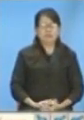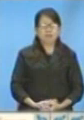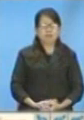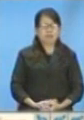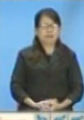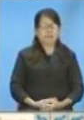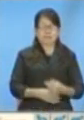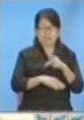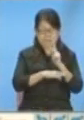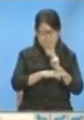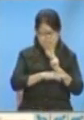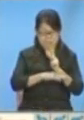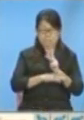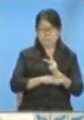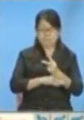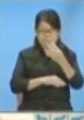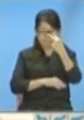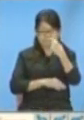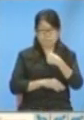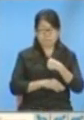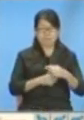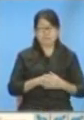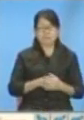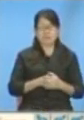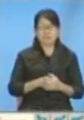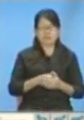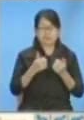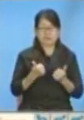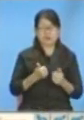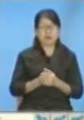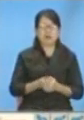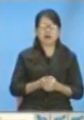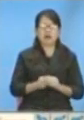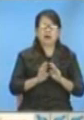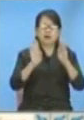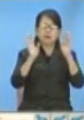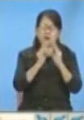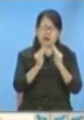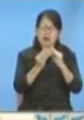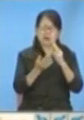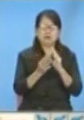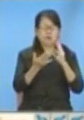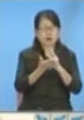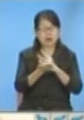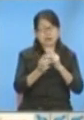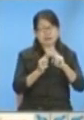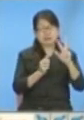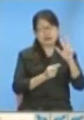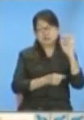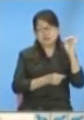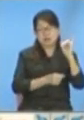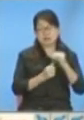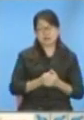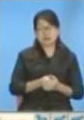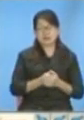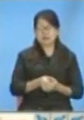ท่านสมาชิกครับตอนนี้เรายังไม่ได้เข้าสู่ระเบียบวาระที่3เป็นเรื่อง